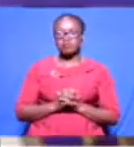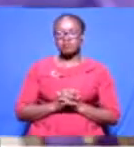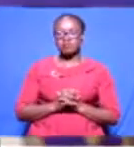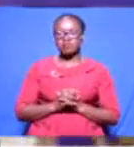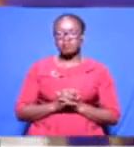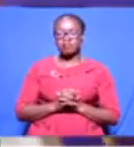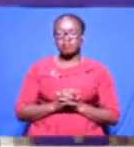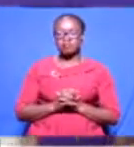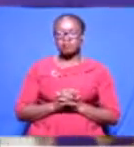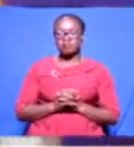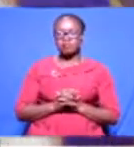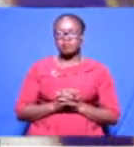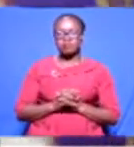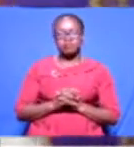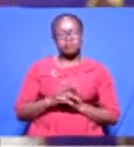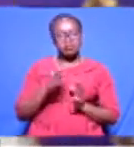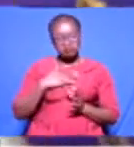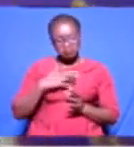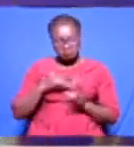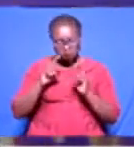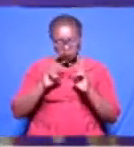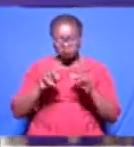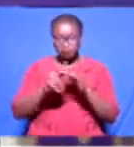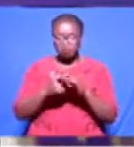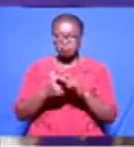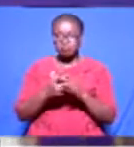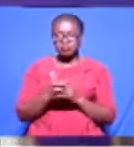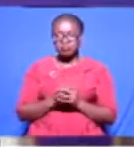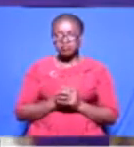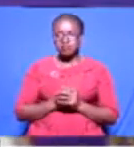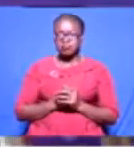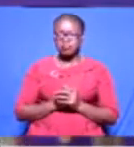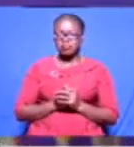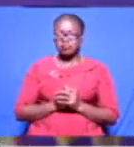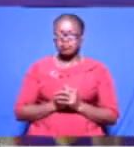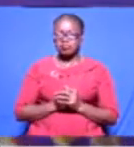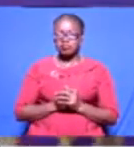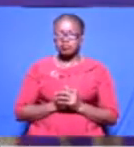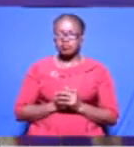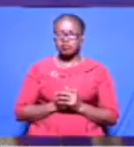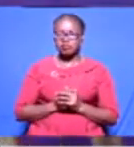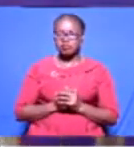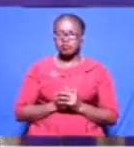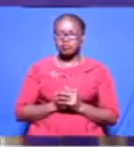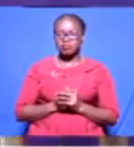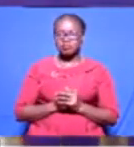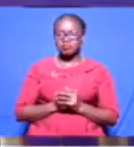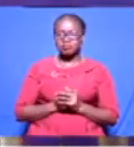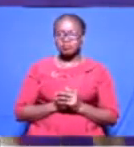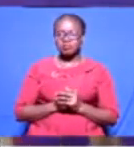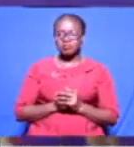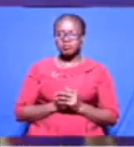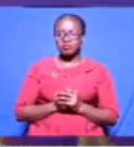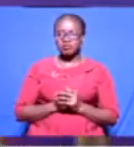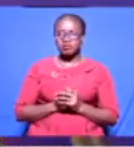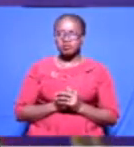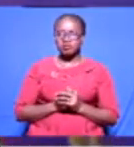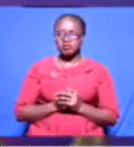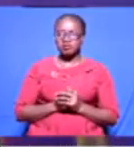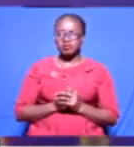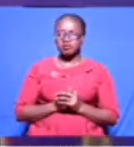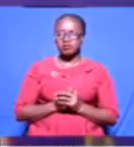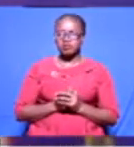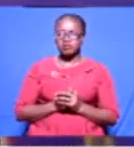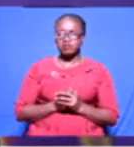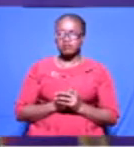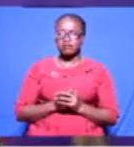kabla ya shughuli ya kutazama mwili kuanza. Holy Mary, Mother of God, pray for us sinners, now and at the hour of